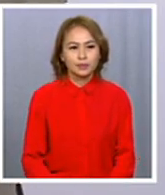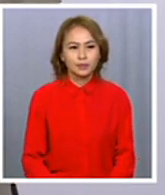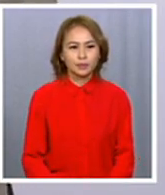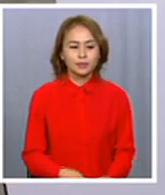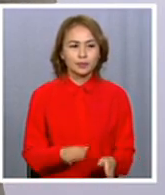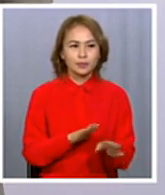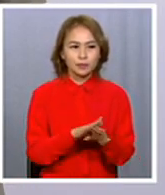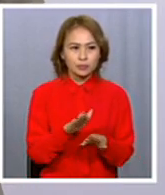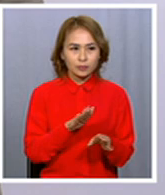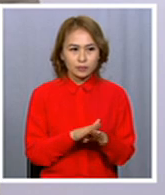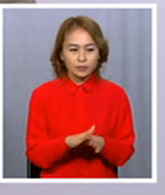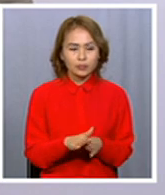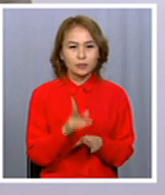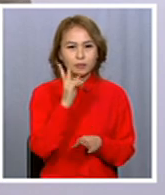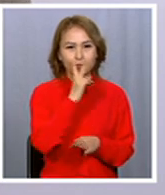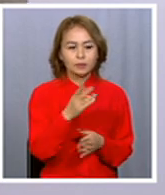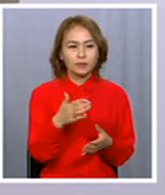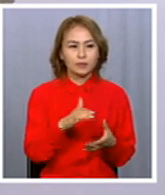толықтауыш сәулелермен таныс